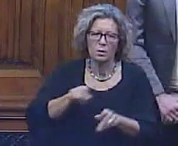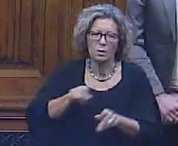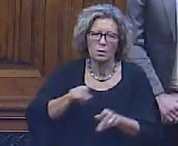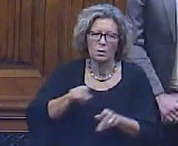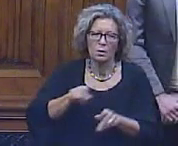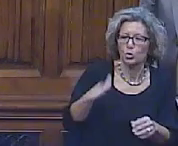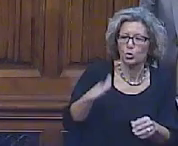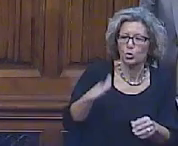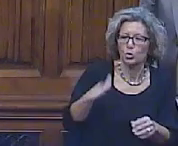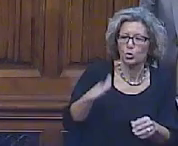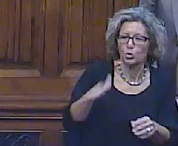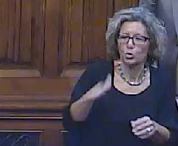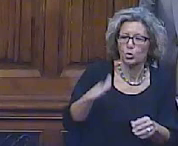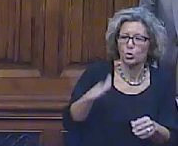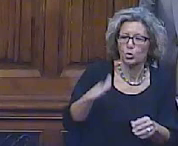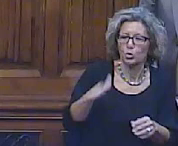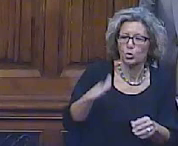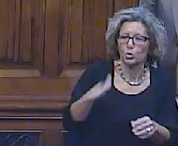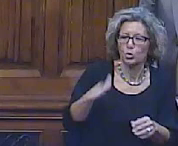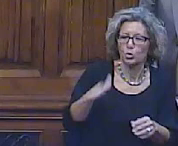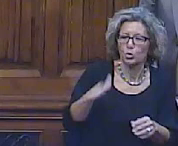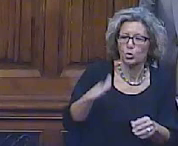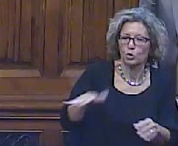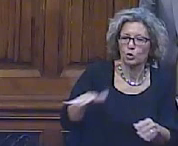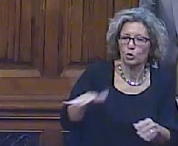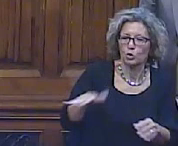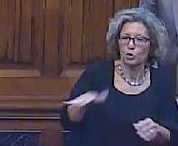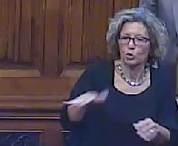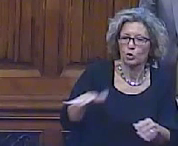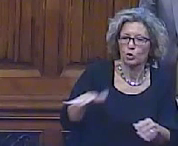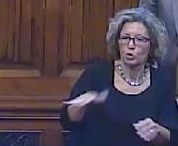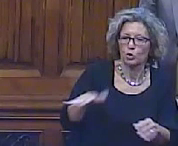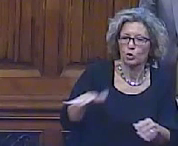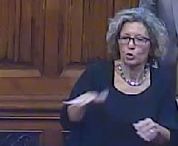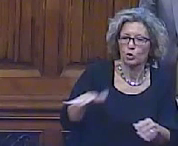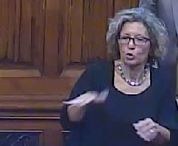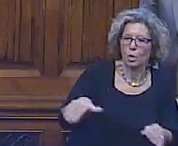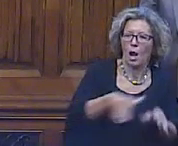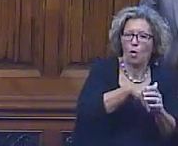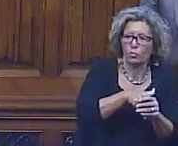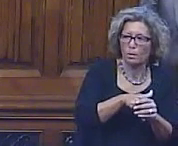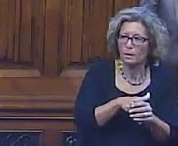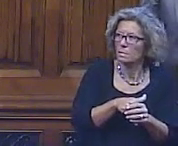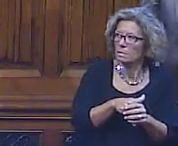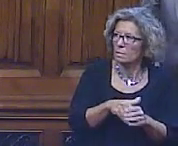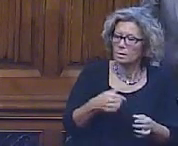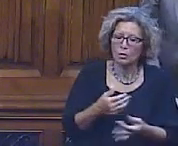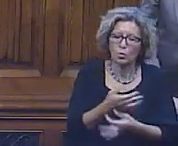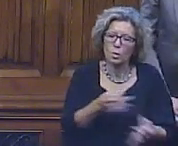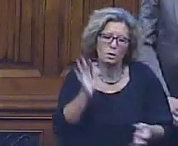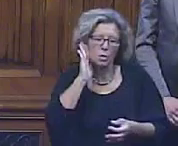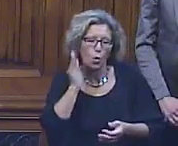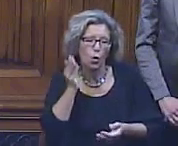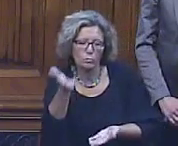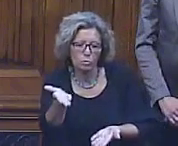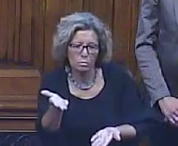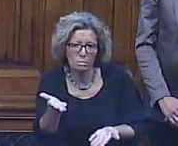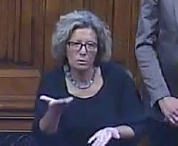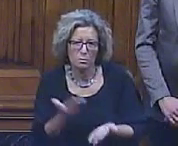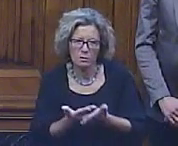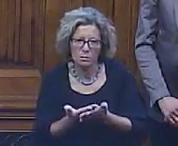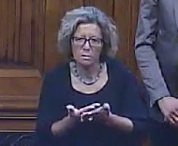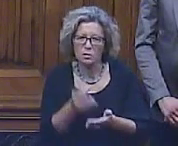sowieso verwaist. Dort könnten Sie all jene aufnehmen, die Sie aufnehmen möchten. Da habe ich allerdings noch nichts gehört von Ihnen. Da ist